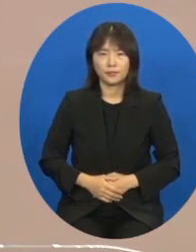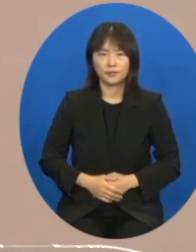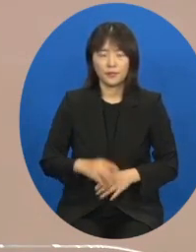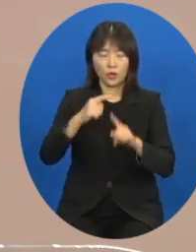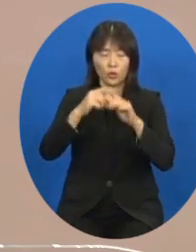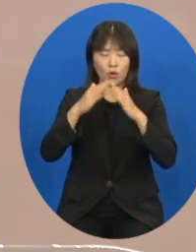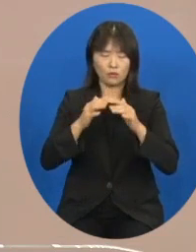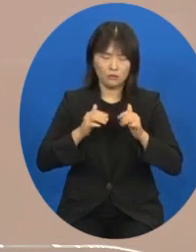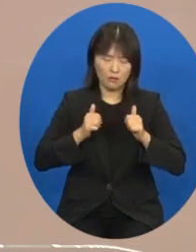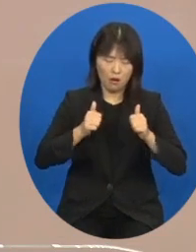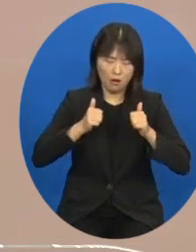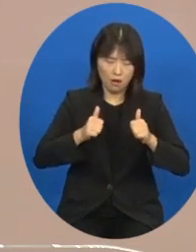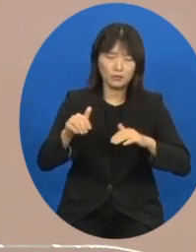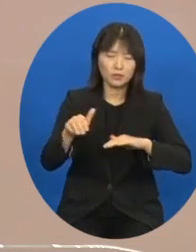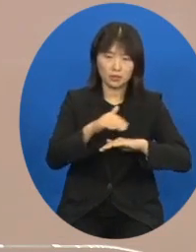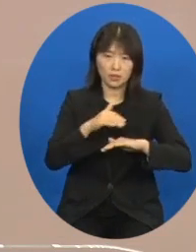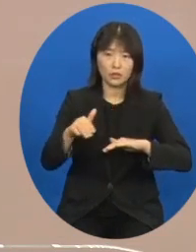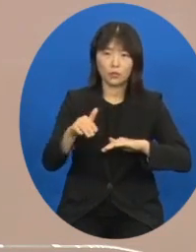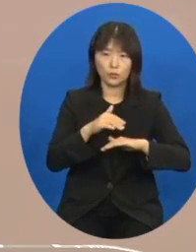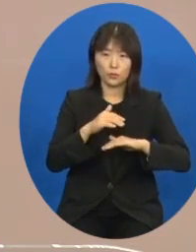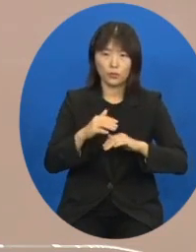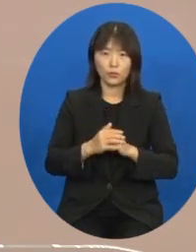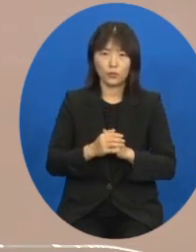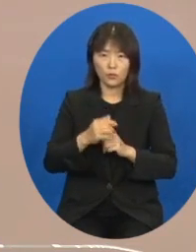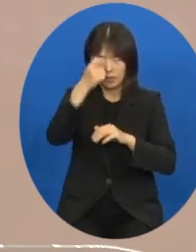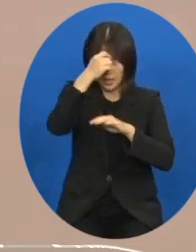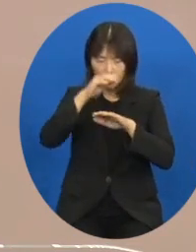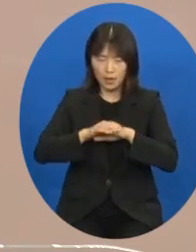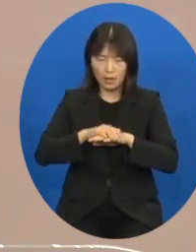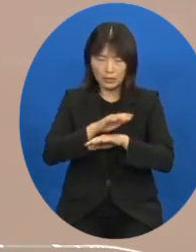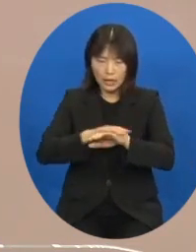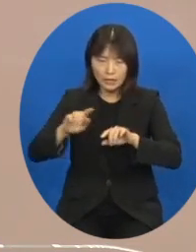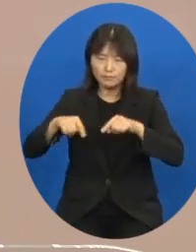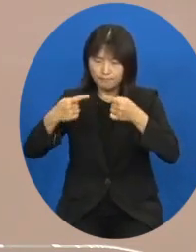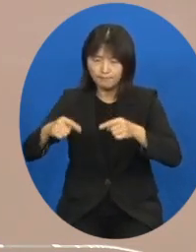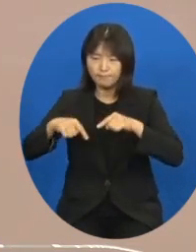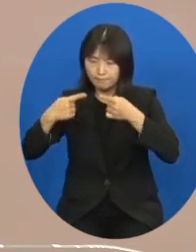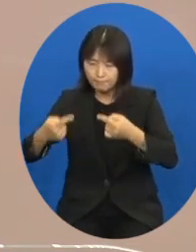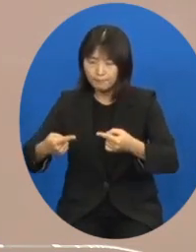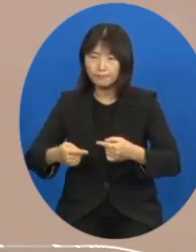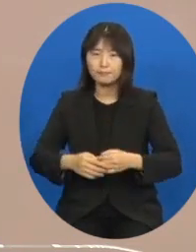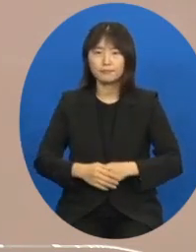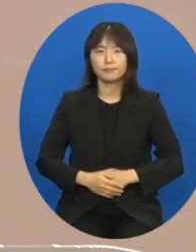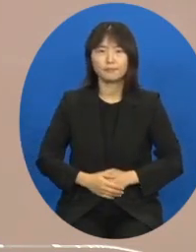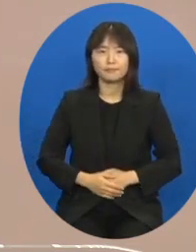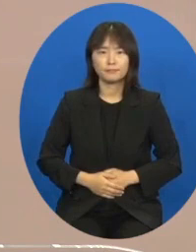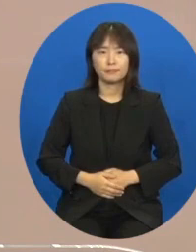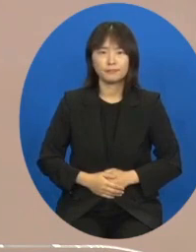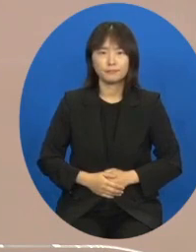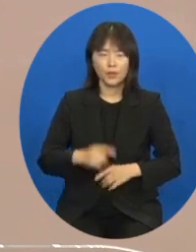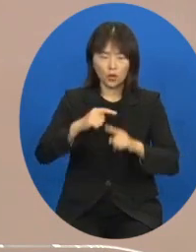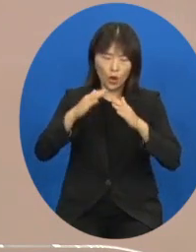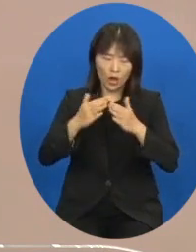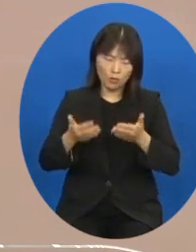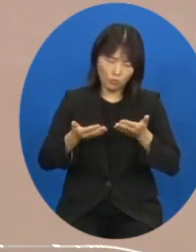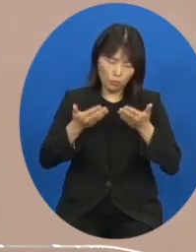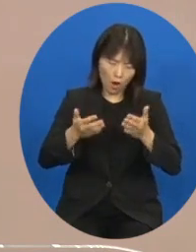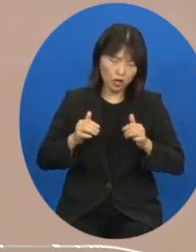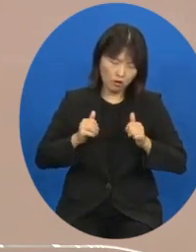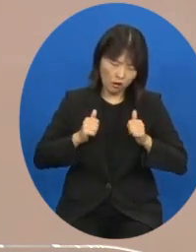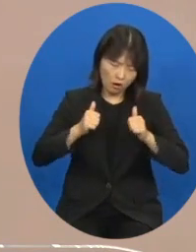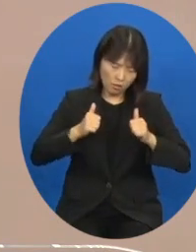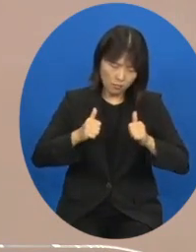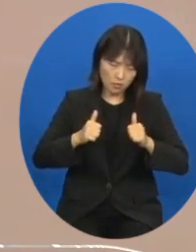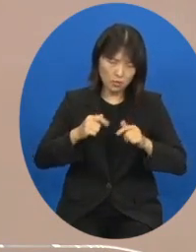교회 열심히 다니고 예배 시간 잘 참석하고 그리고 교회 봉사도 열심히 하고